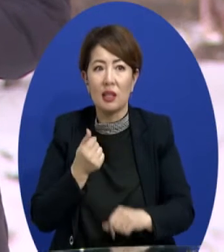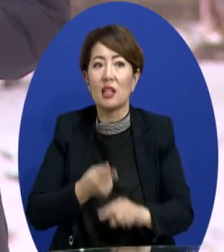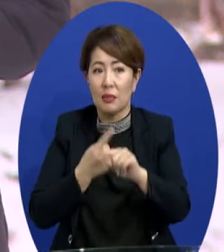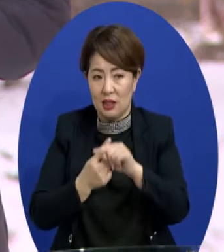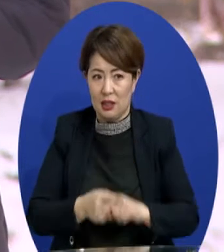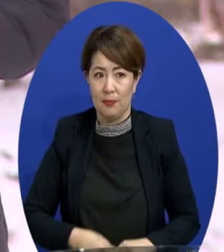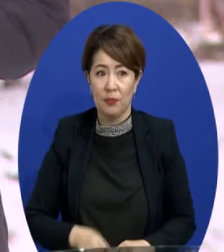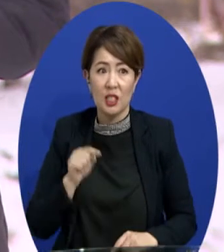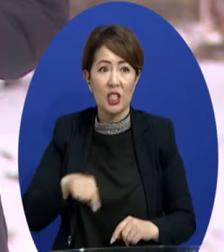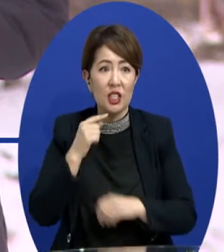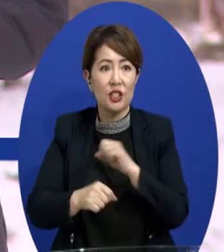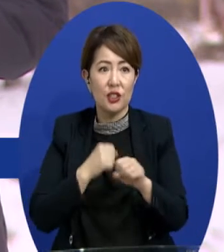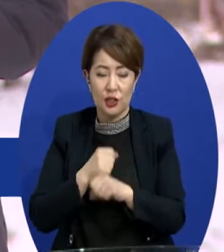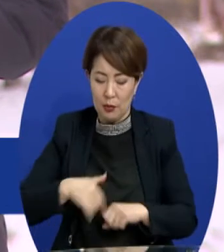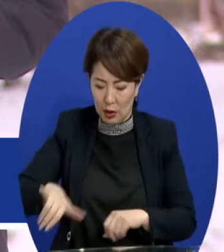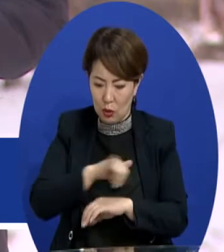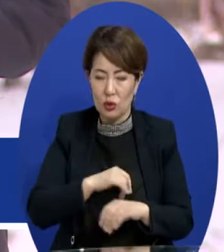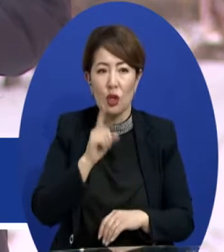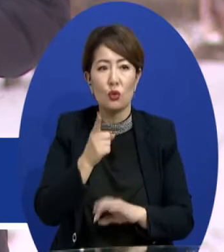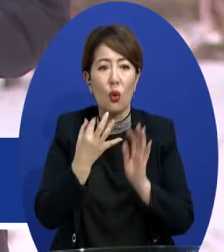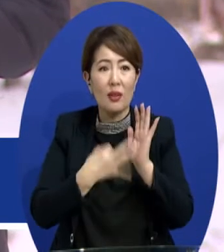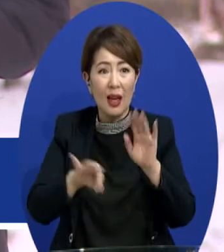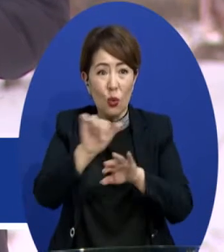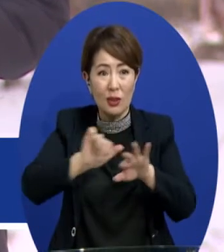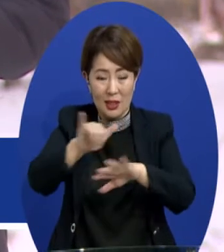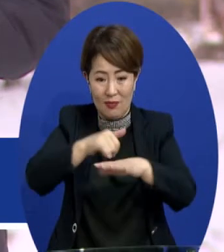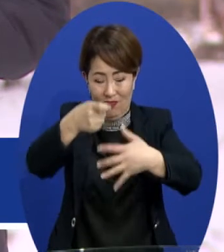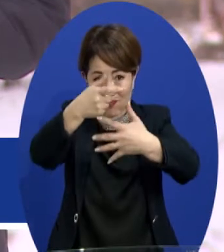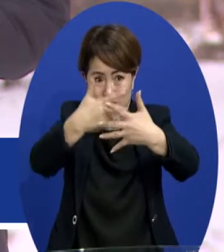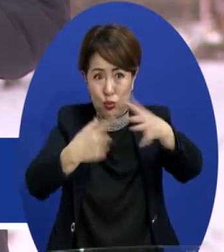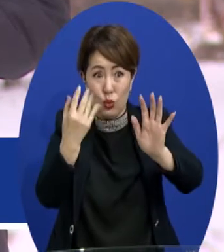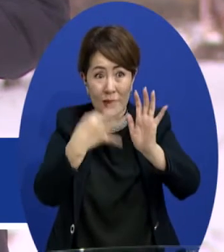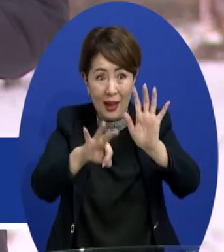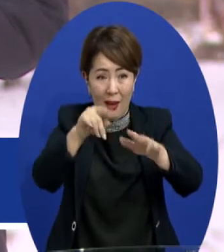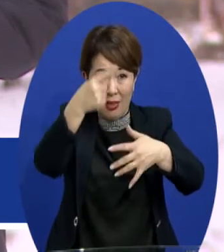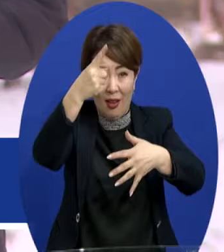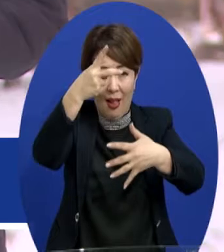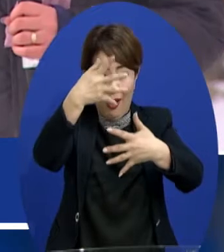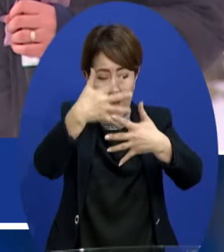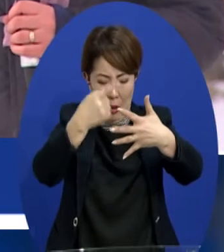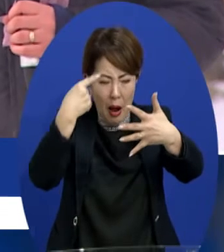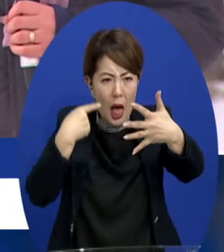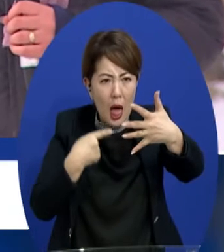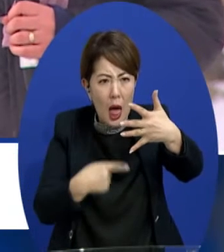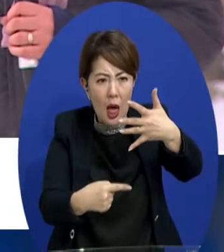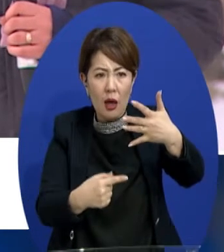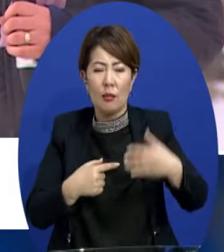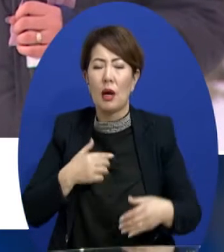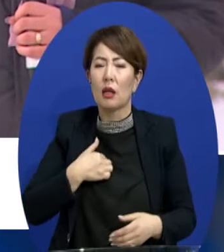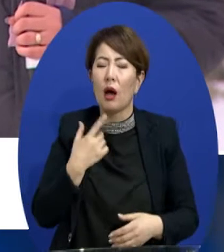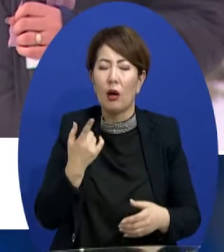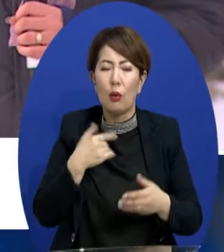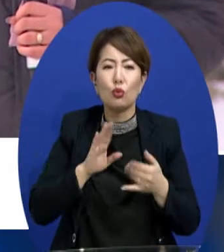жилийн хувьд манай улс 180 орноос 111-д жигсжээ. Амьлахын индексийг сүүлийн 5 жилийн байдлаар авч үзвэл 2015